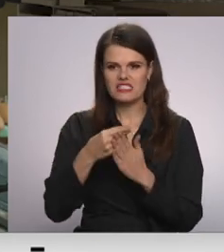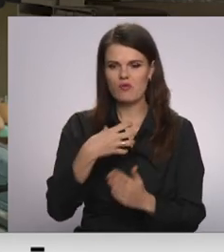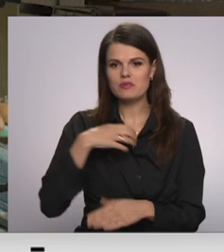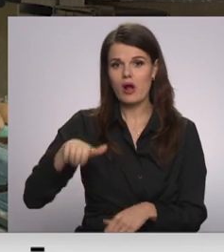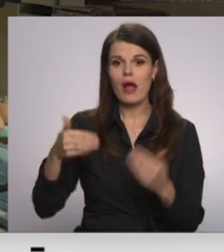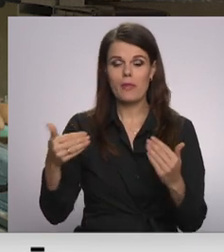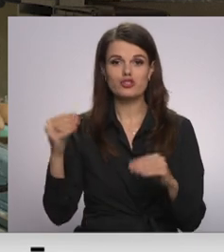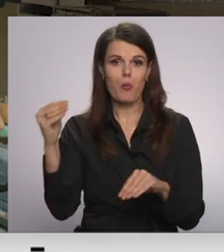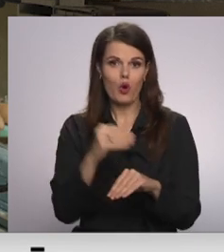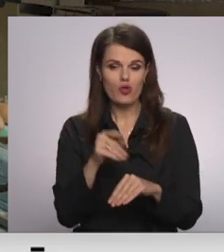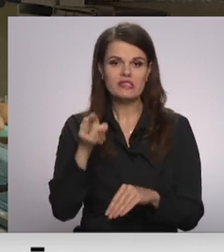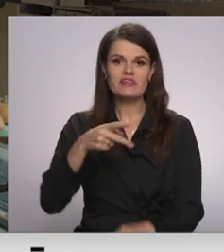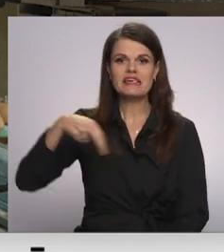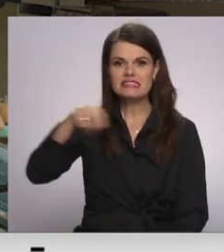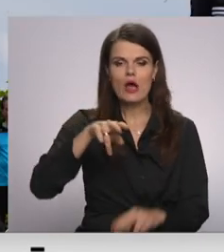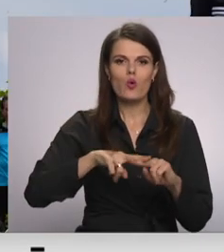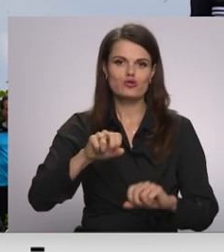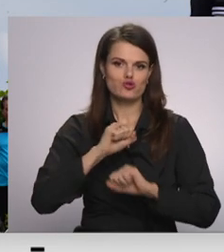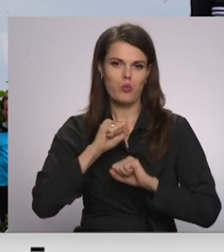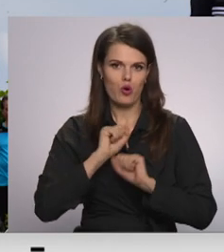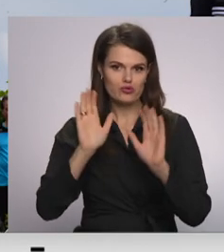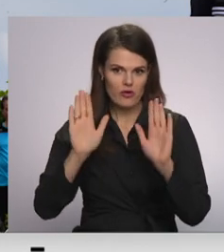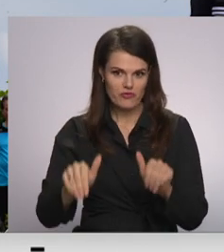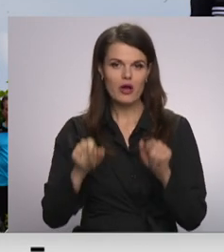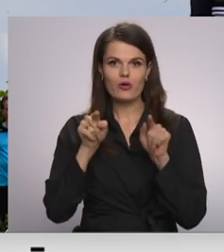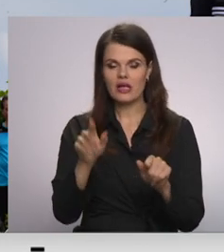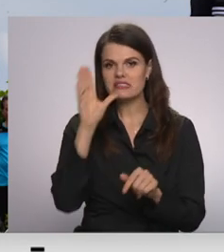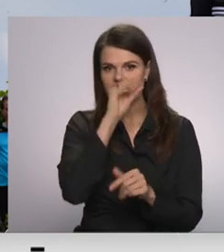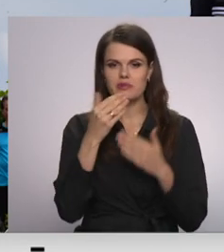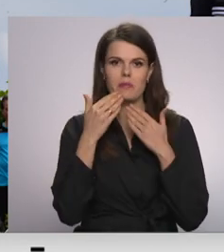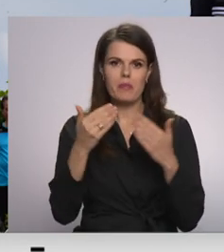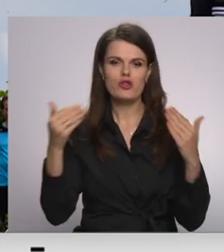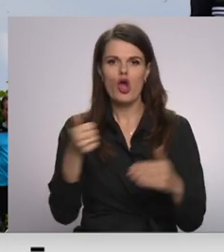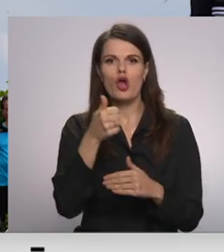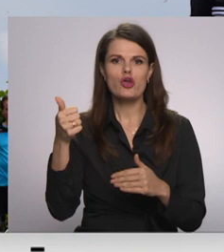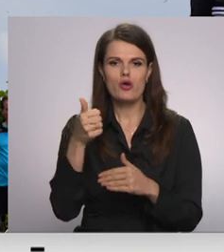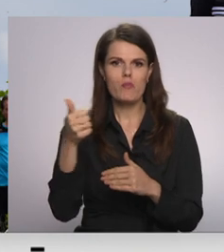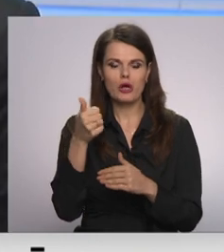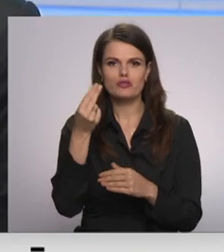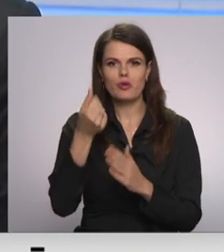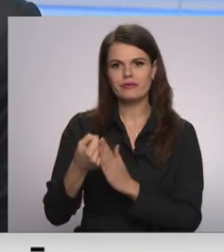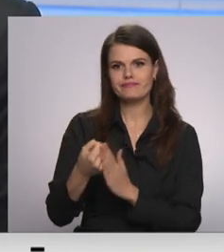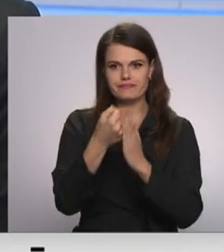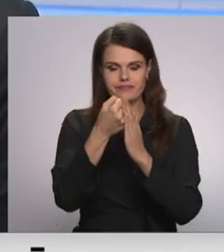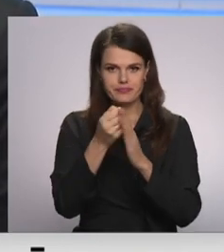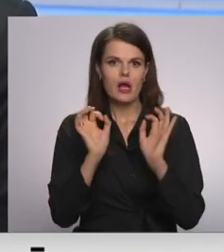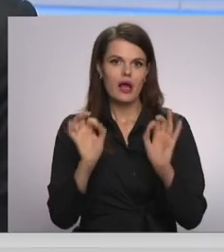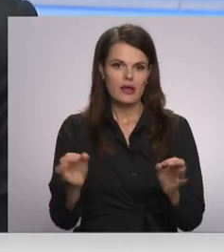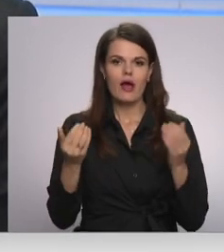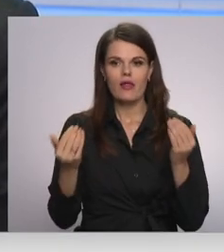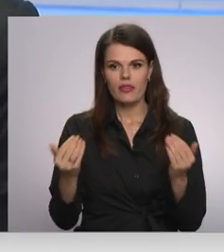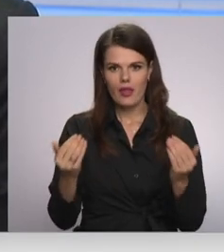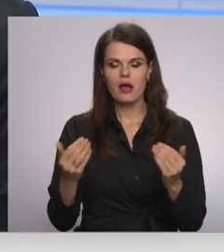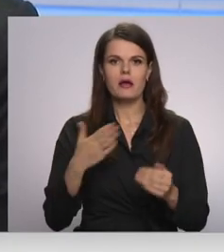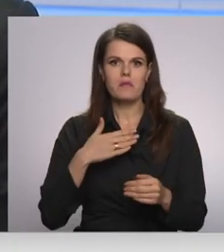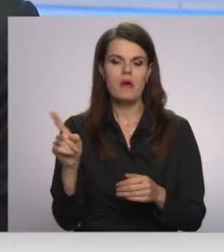protēzi Dina ne tikai staigā, bet arī sporto. Tas bijis iespējams pateicoties īpašam grantam. Jā, tagad man ir tā komplektācija,